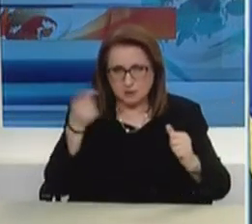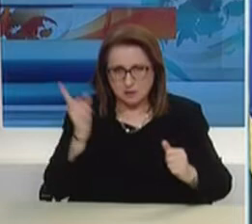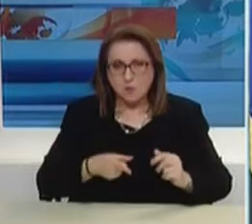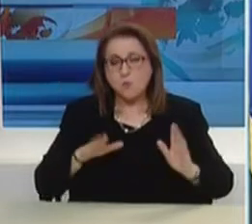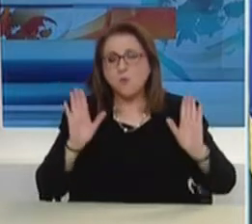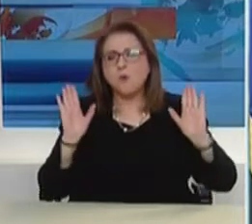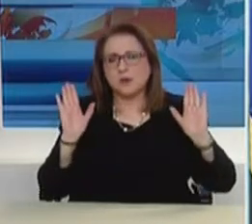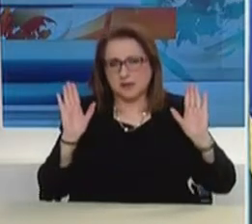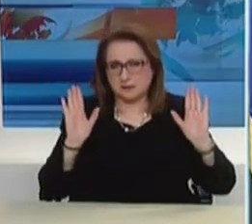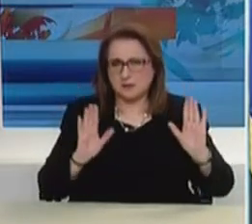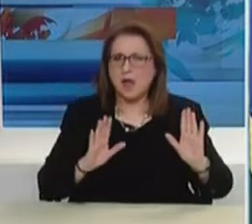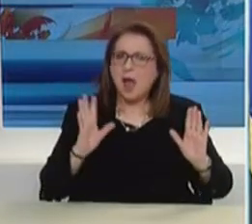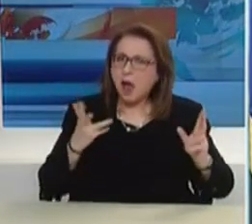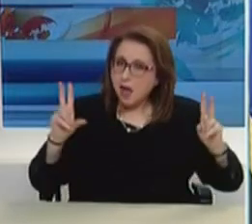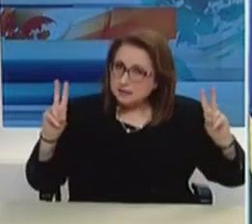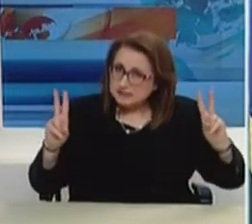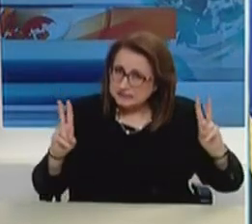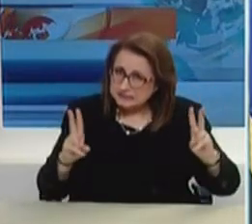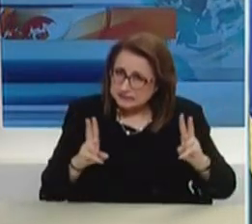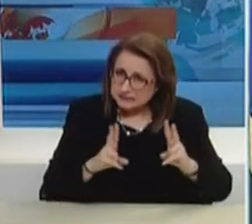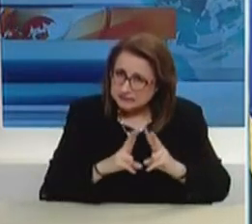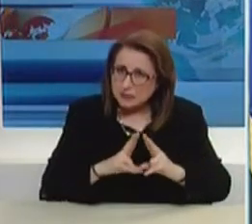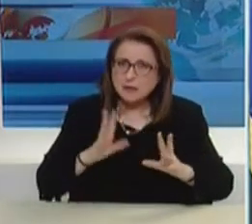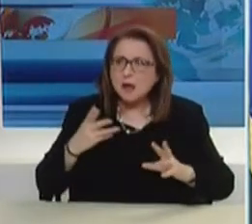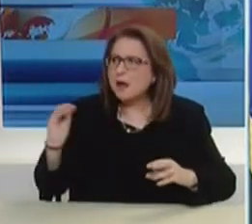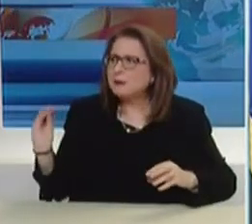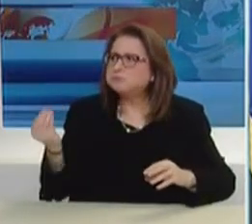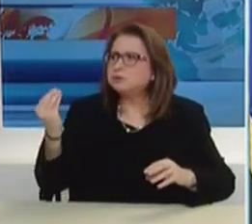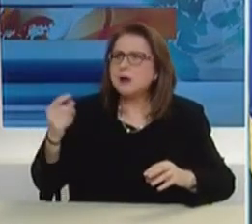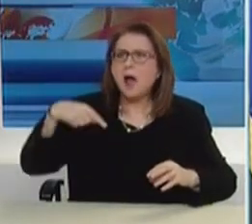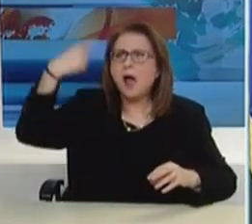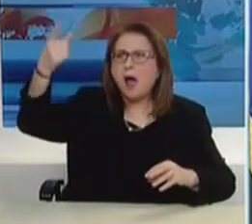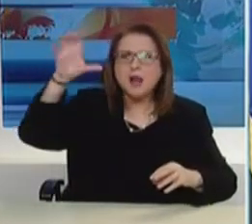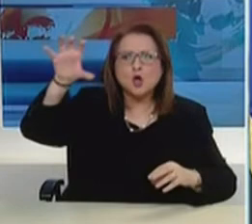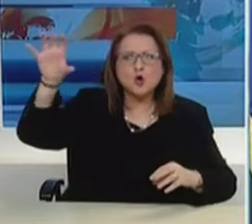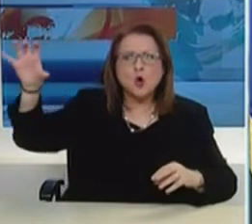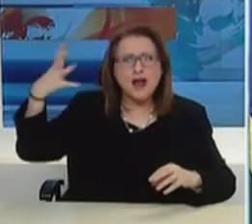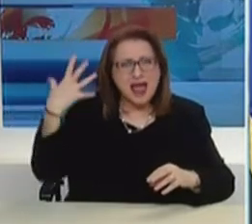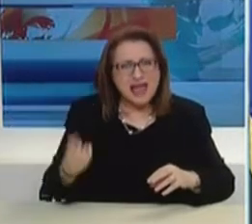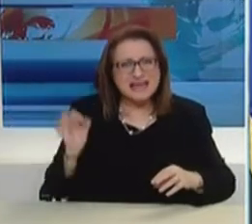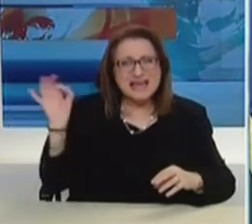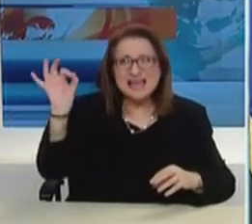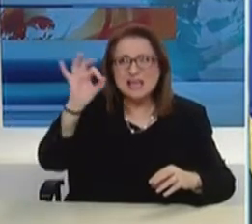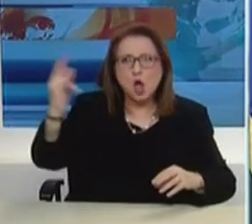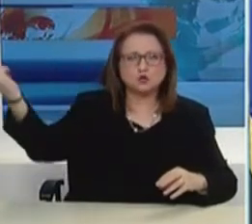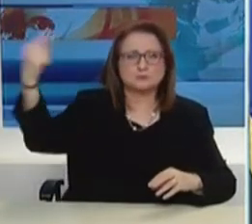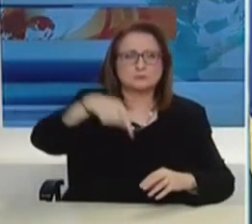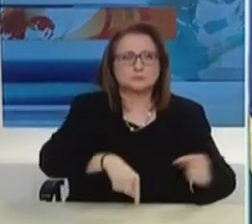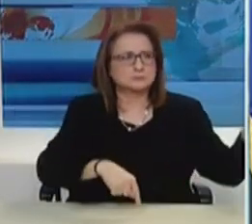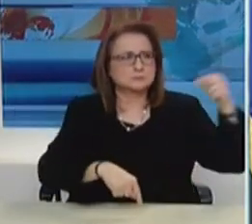φυσικά θα υπάρχει δυνατότητα επανεισαγωγής του ιού από χώρες οι οποίες θα κυκλοφορεί ο ιός. Δεν μπορούμε να αποκοπούμε από όλους για